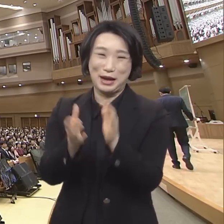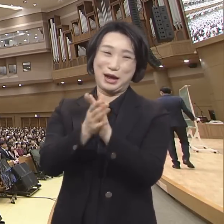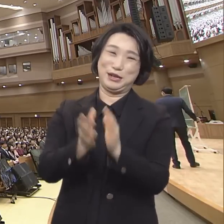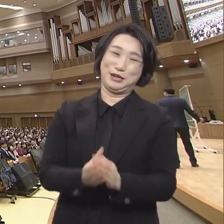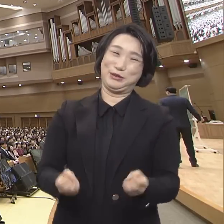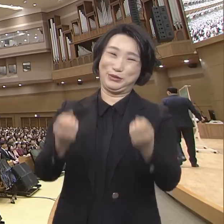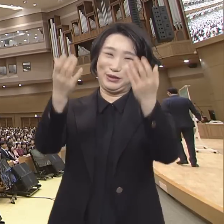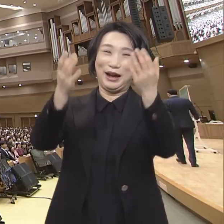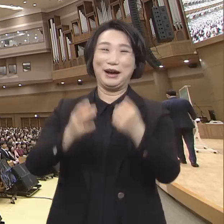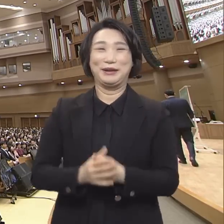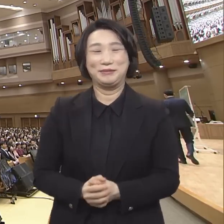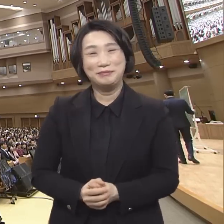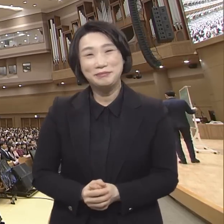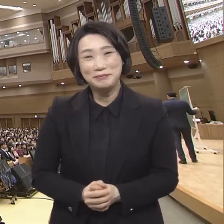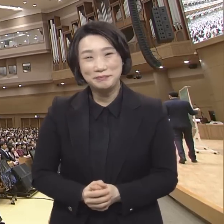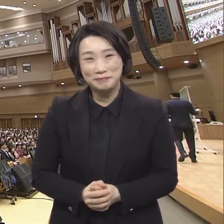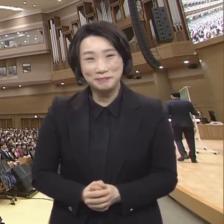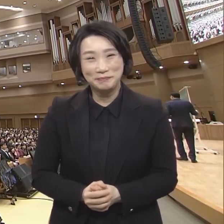할렐루야.